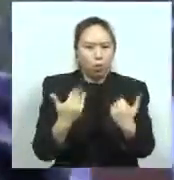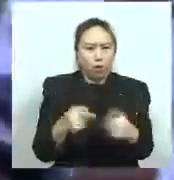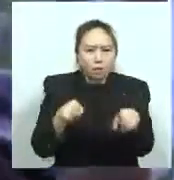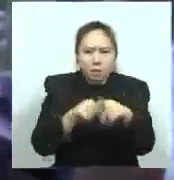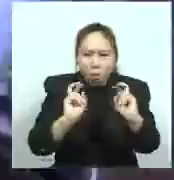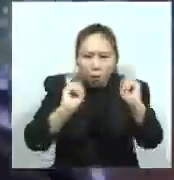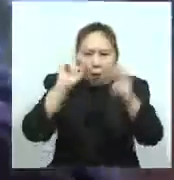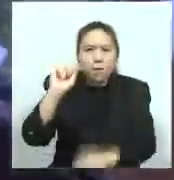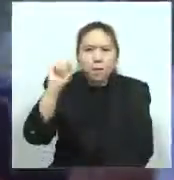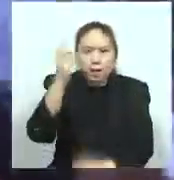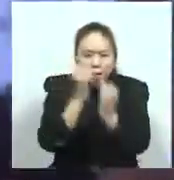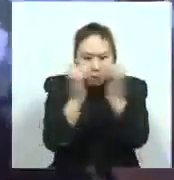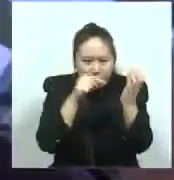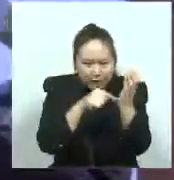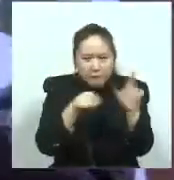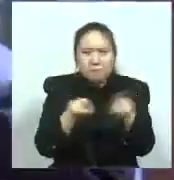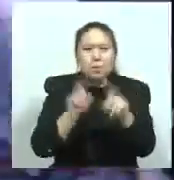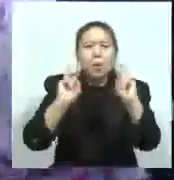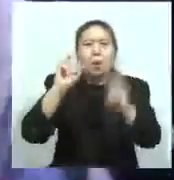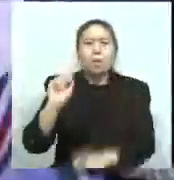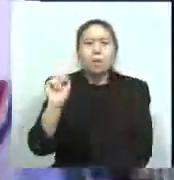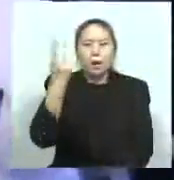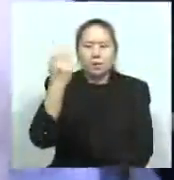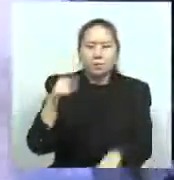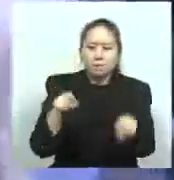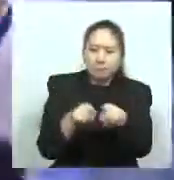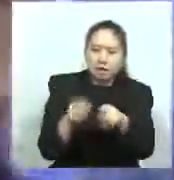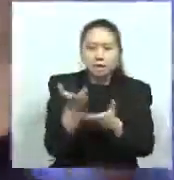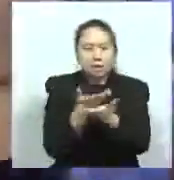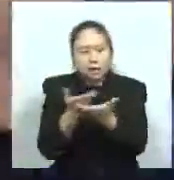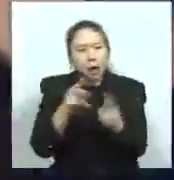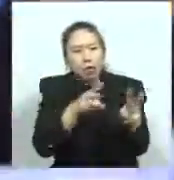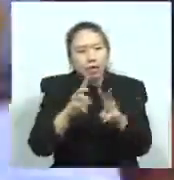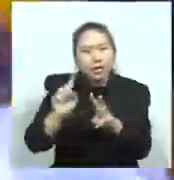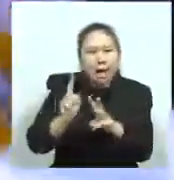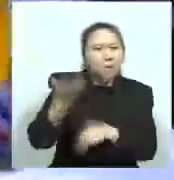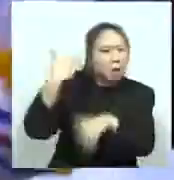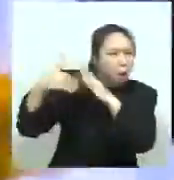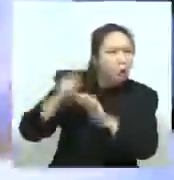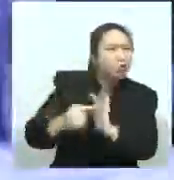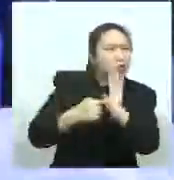ใหม่ในรัฐธรรมนูญปัจจุบันจึงยังไม่มีบรรทัดฐานในการพิจารณามาก่อนค่ะ